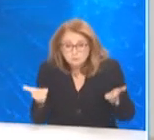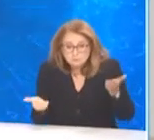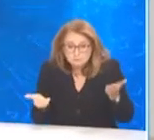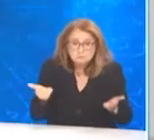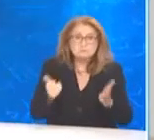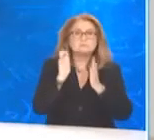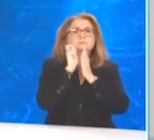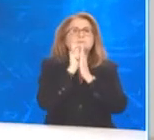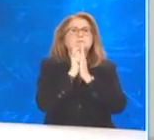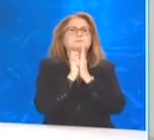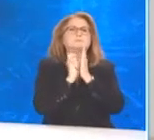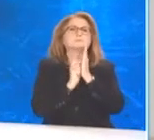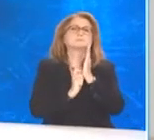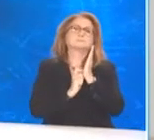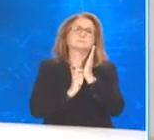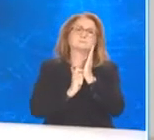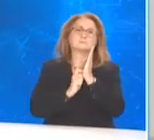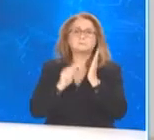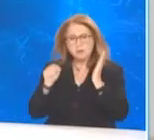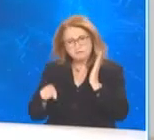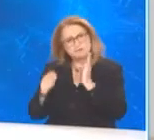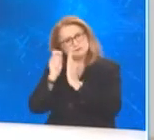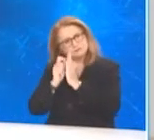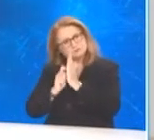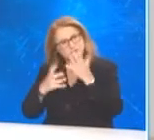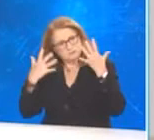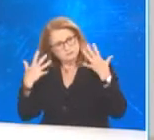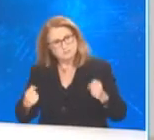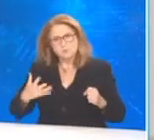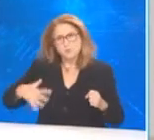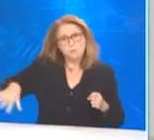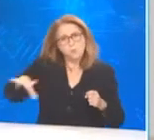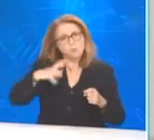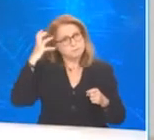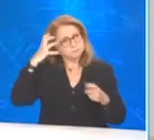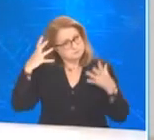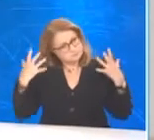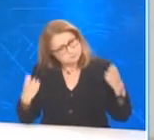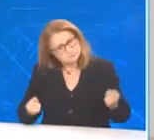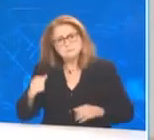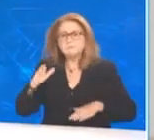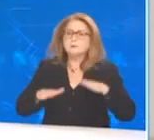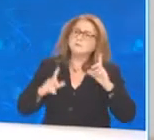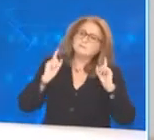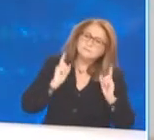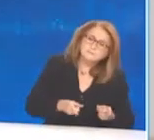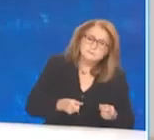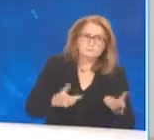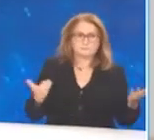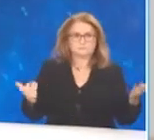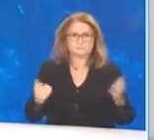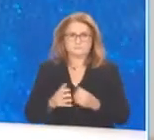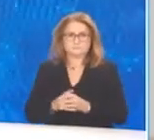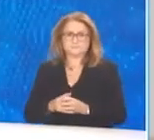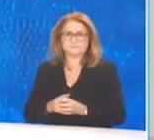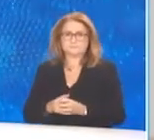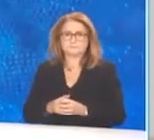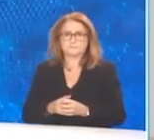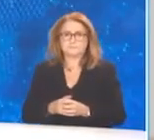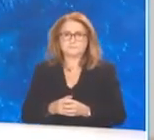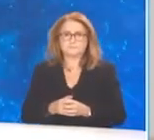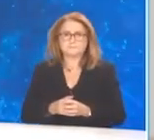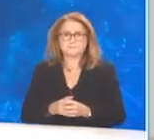οι επιστήμονές μας και ανάλογα αποφασίζουν τι κάνουμε και τι δεν κάνουμε. Να πω κάτι, επειδή λίγο